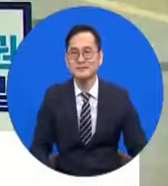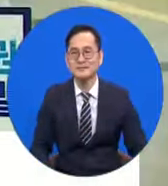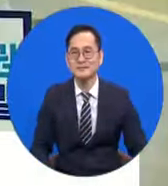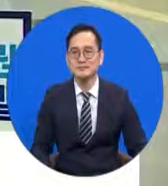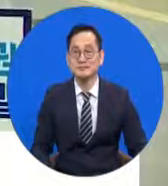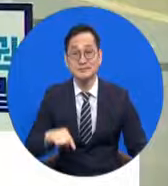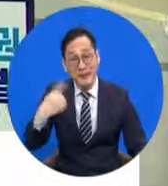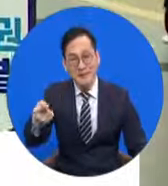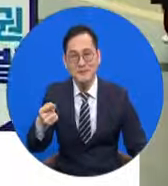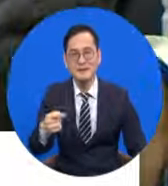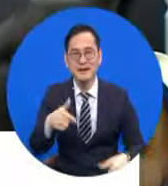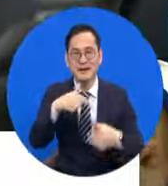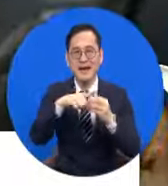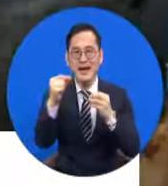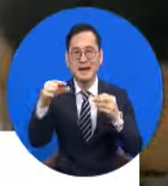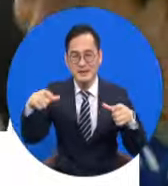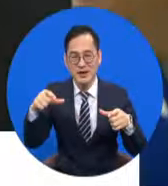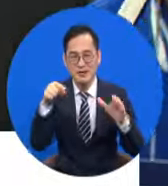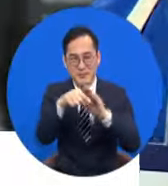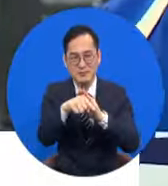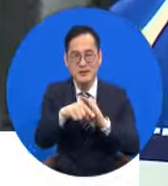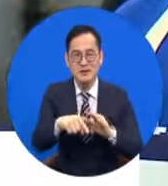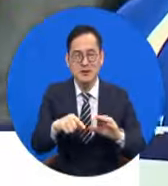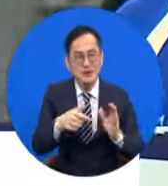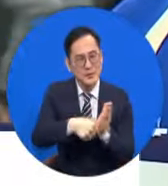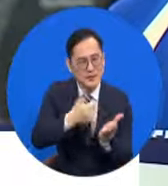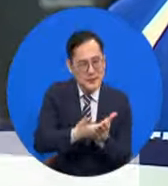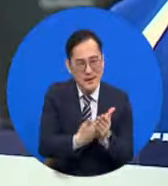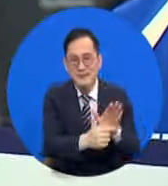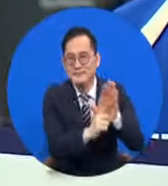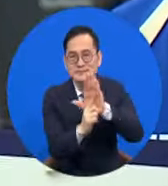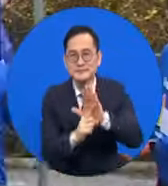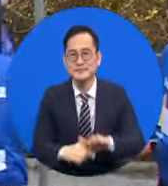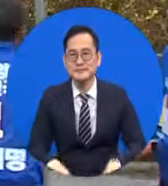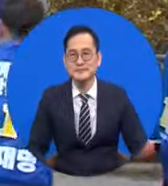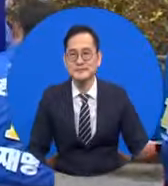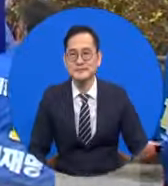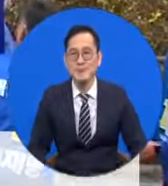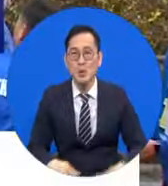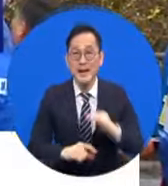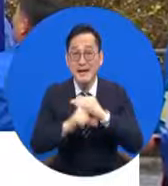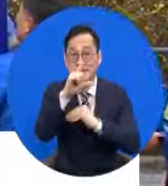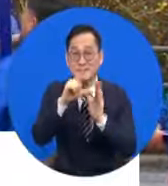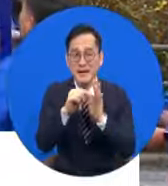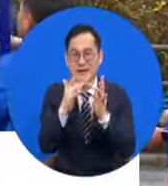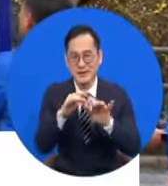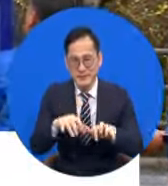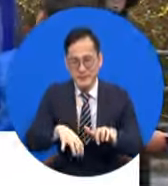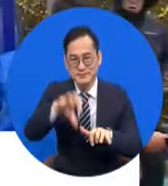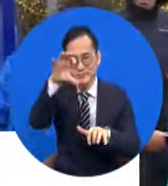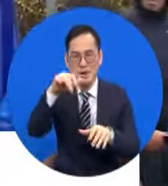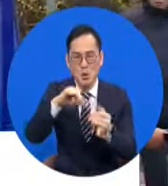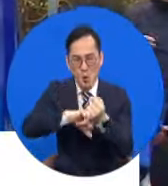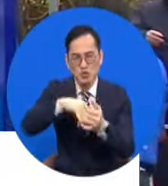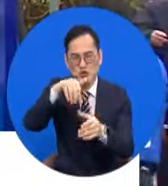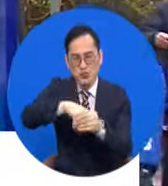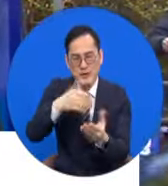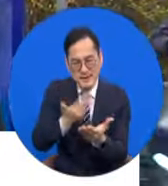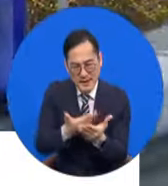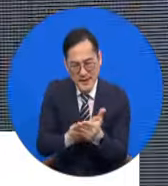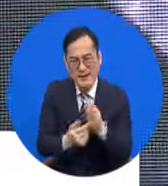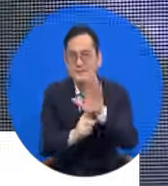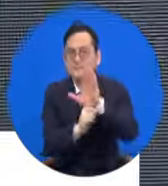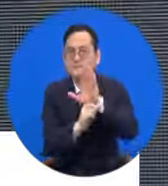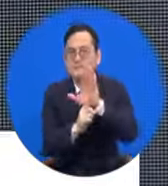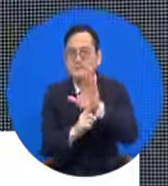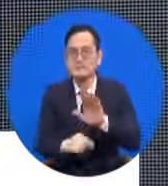인사와 유세를 하며 마지막까지 지지를 호소했습니다. 오늘 아침에는 SNS에 투표해야 이긴다, 일어나서